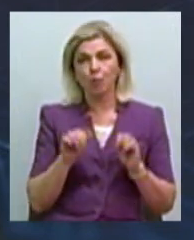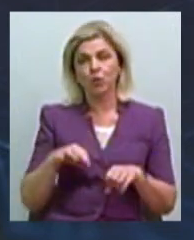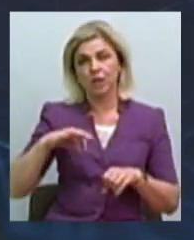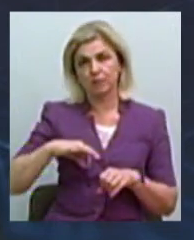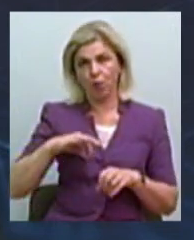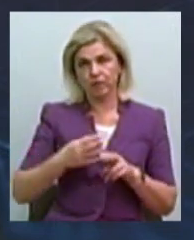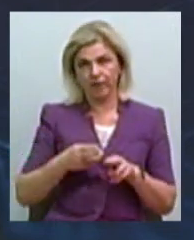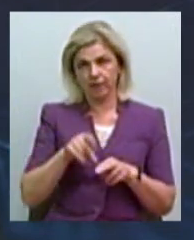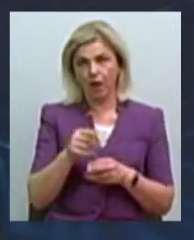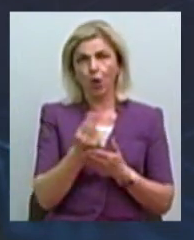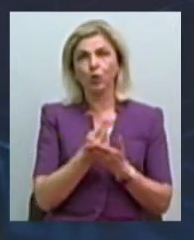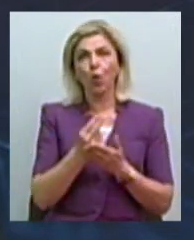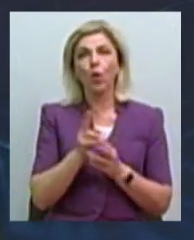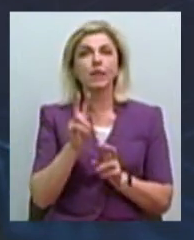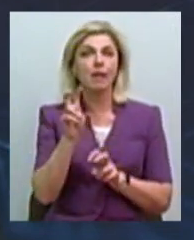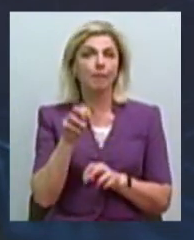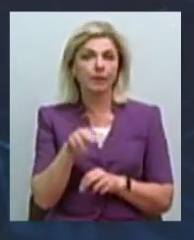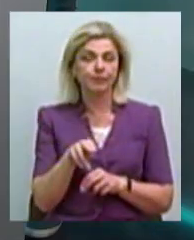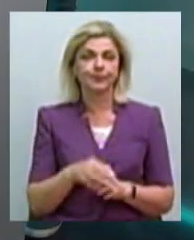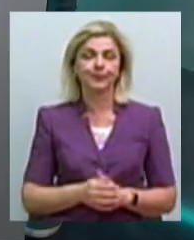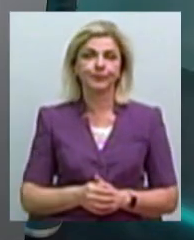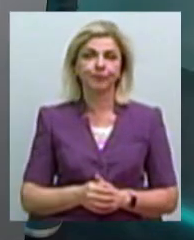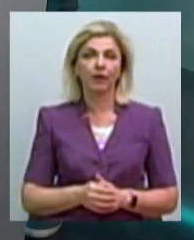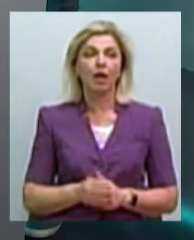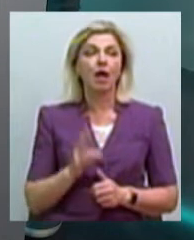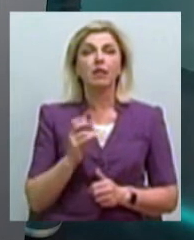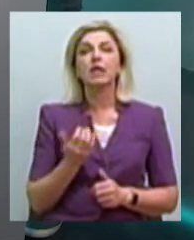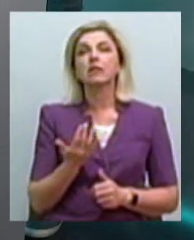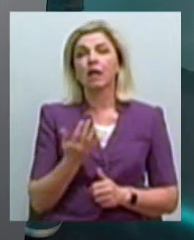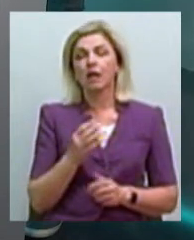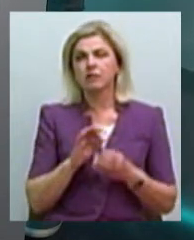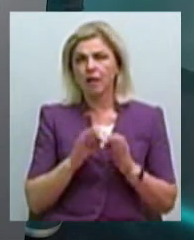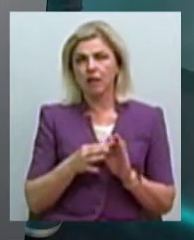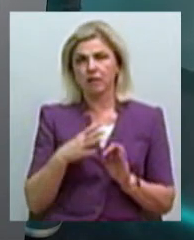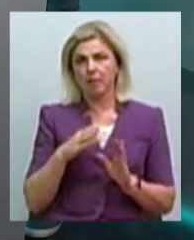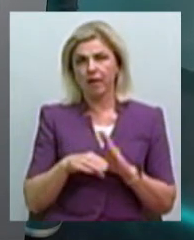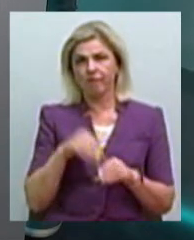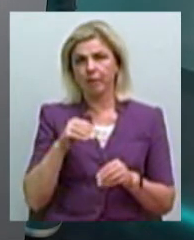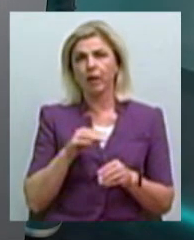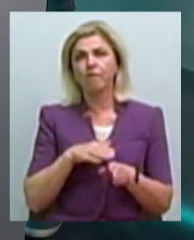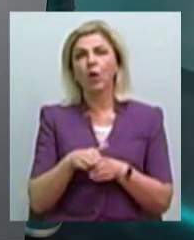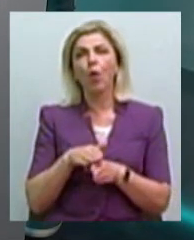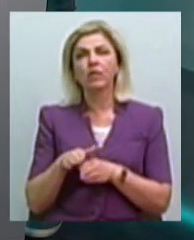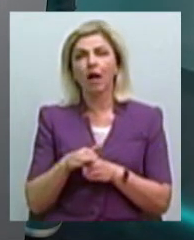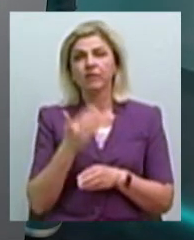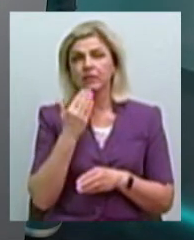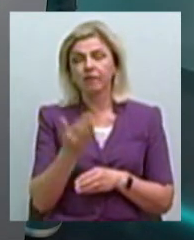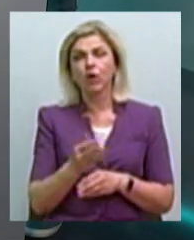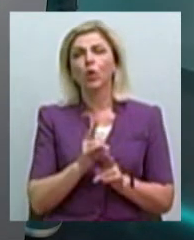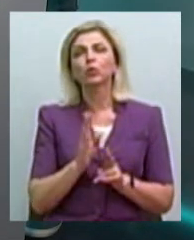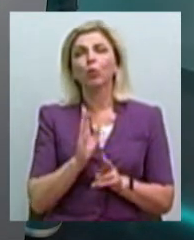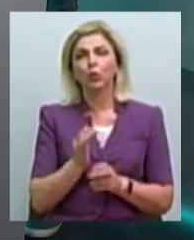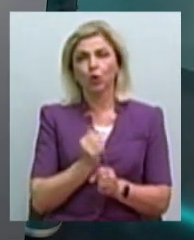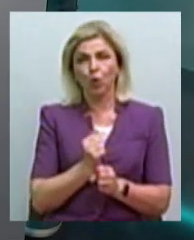логотип. Я зрозуміла. А взагалі, наскільки складно було вибрати виконавців, хто буде робити саме